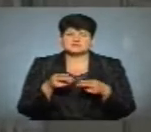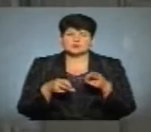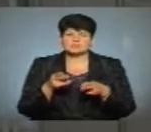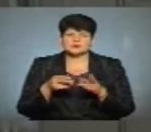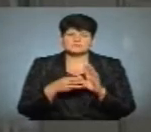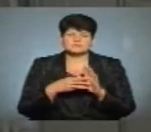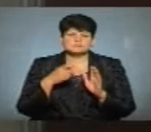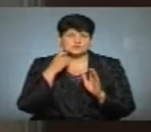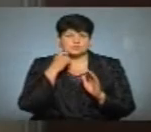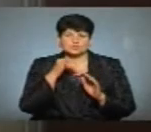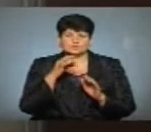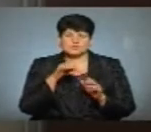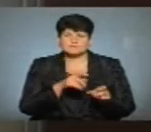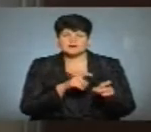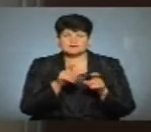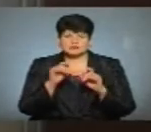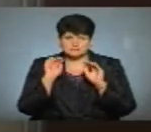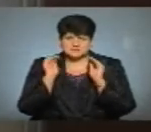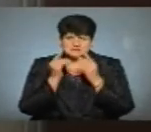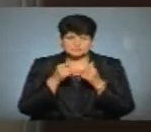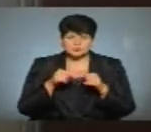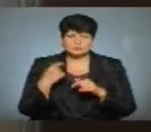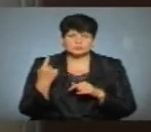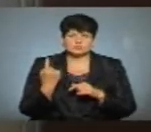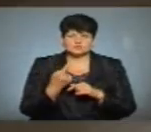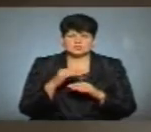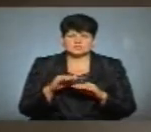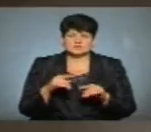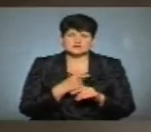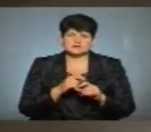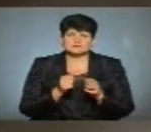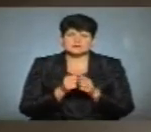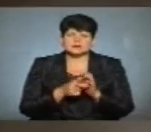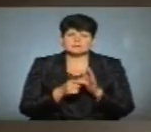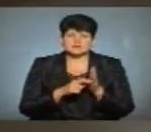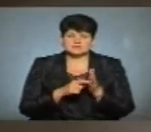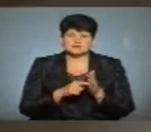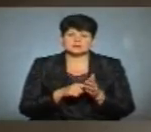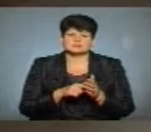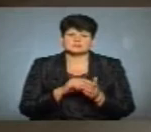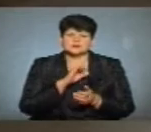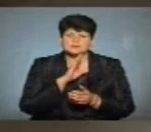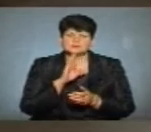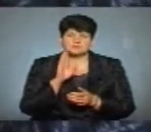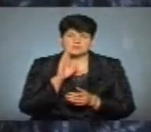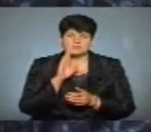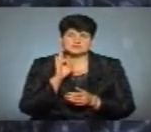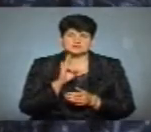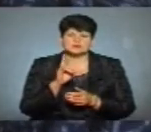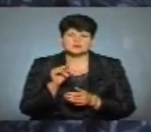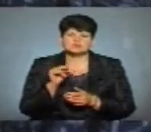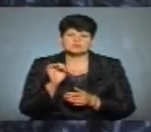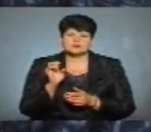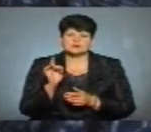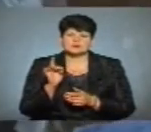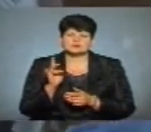восьмирічного Юрія перевели в реанімаційне відділення обласної дитячої лікарні. Біля палати його мати Наталія Чорна. Каже, це наймолодша шоста